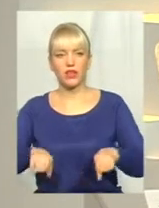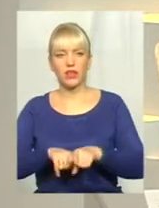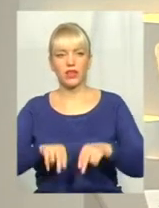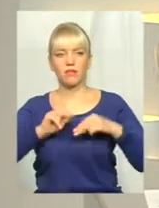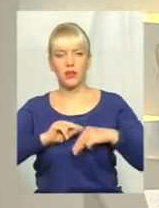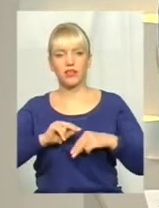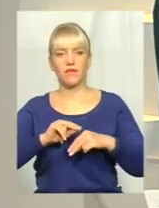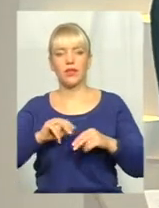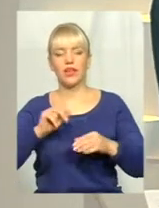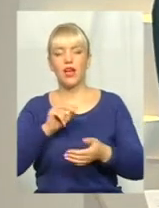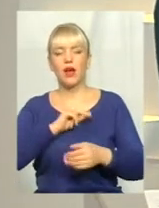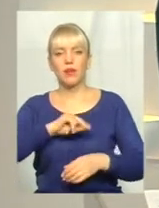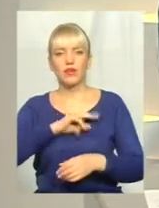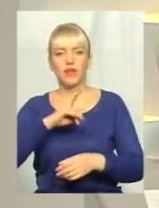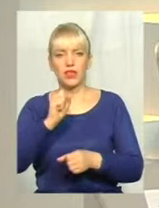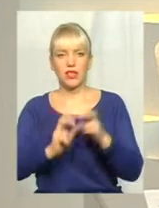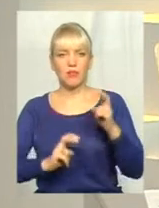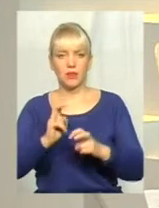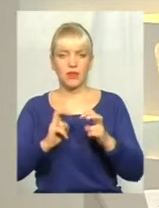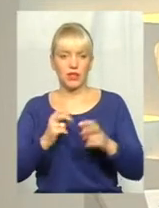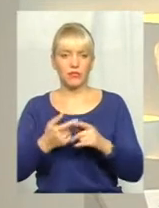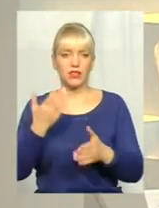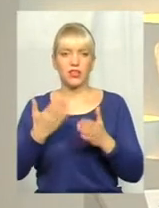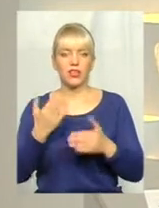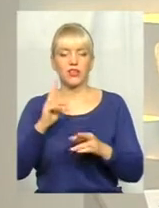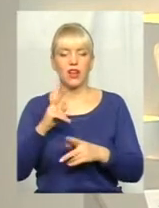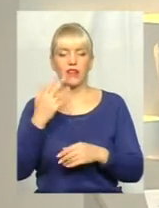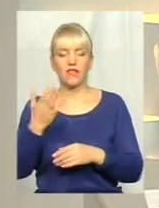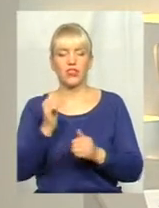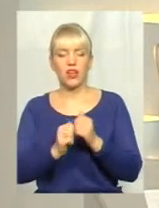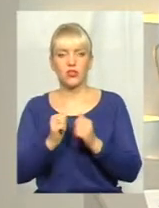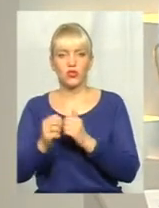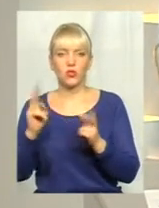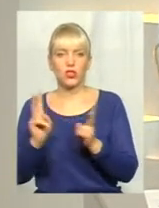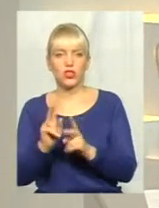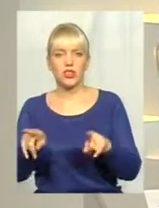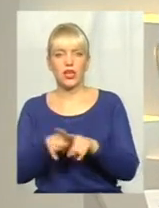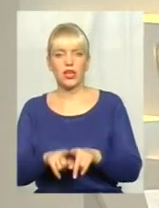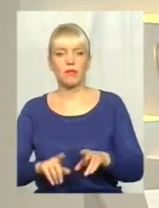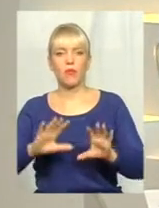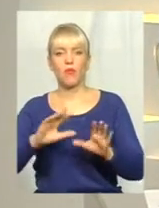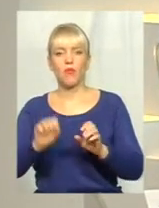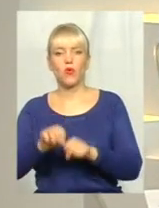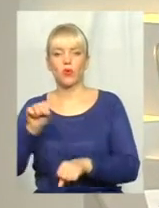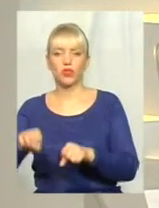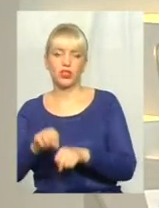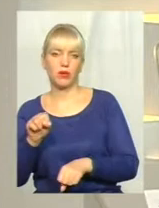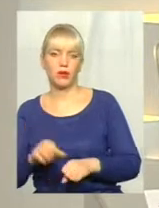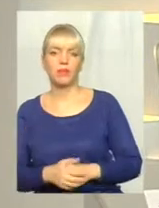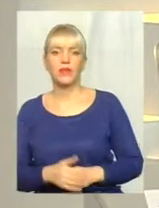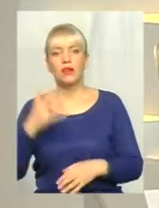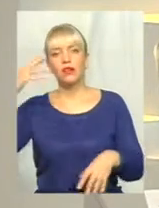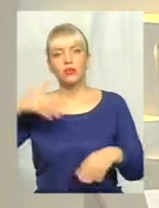працівник працювати на підприємстві? Як часто ви зустрічаєтеся з подібними порушеннями?